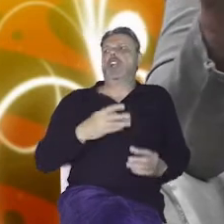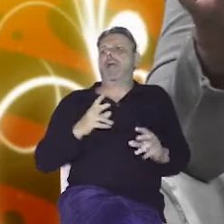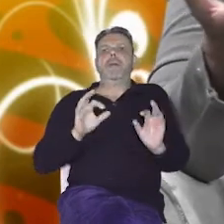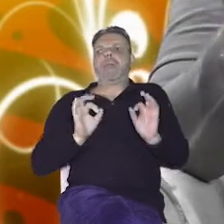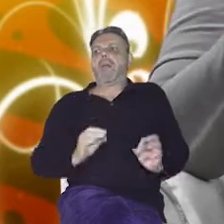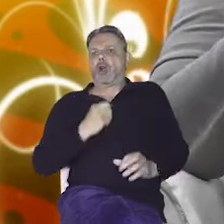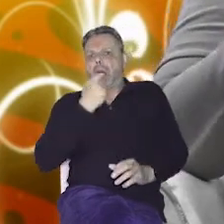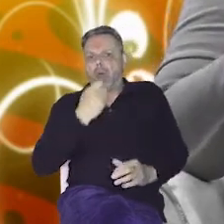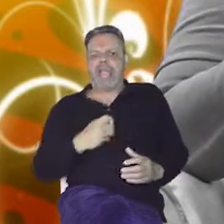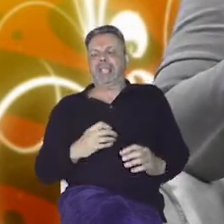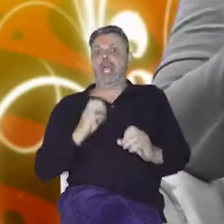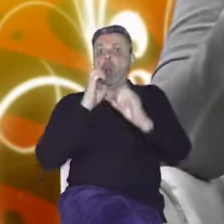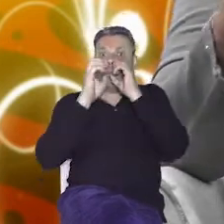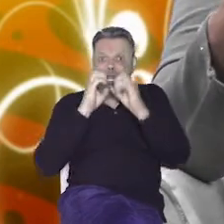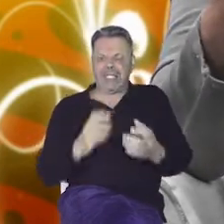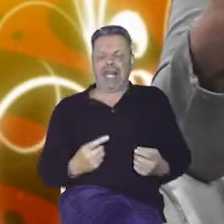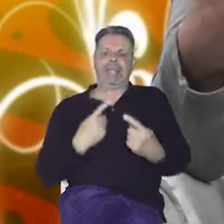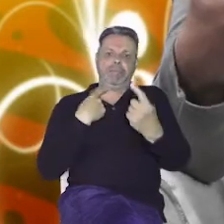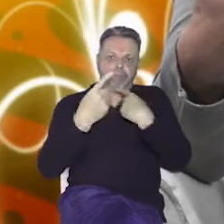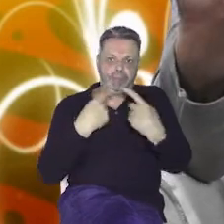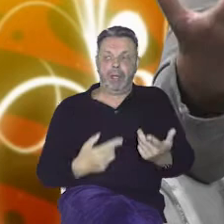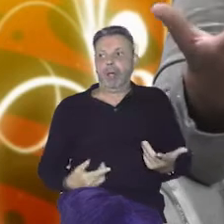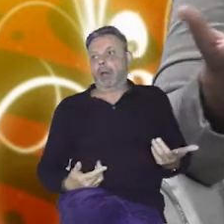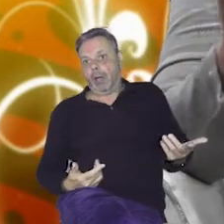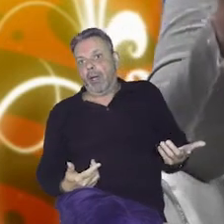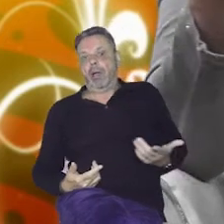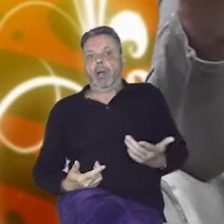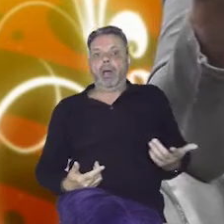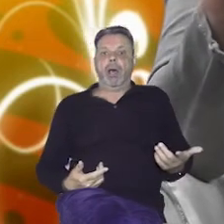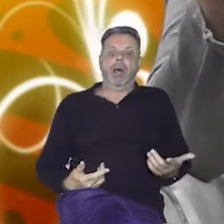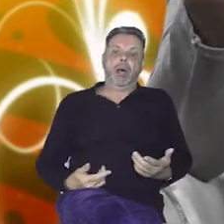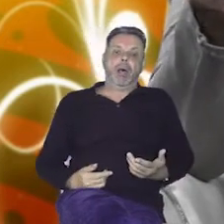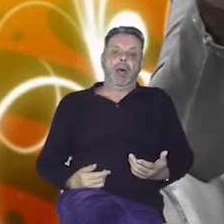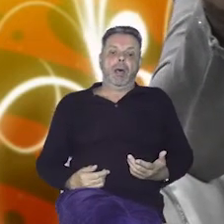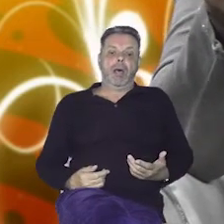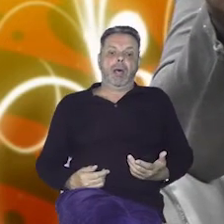neki način komunicirati verbalno, neverbalno, ali da se ipak s njim može